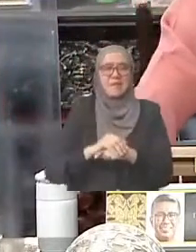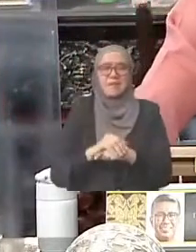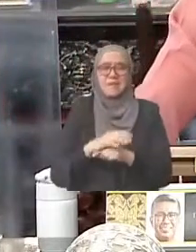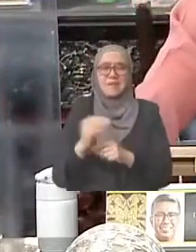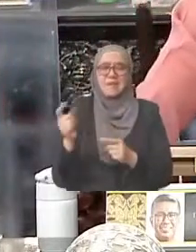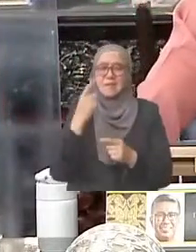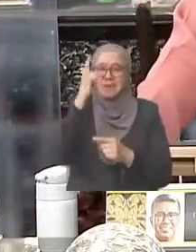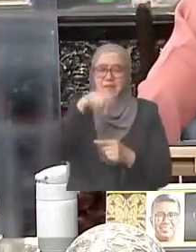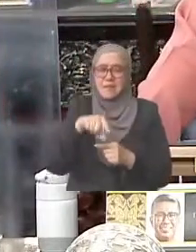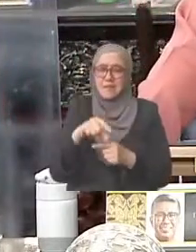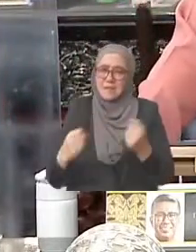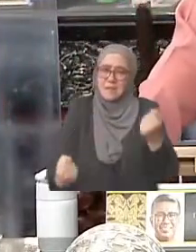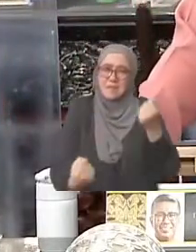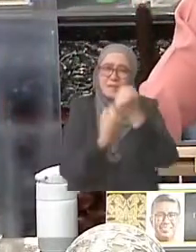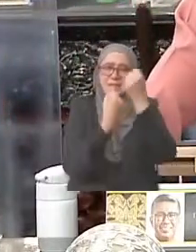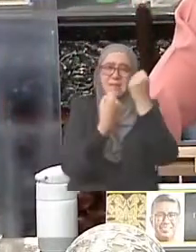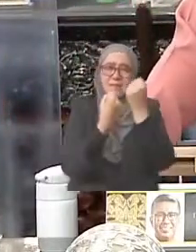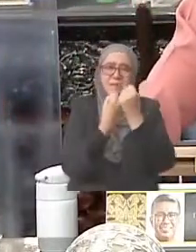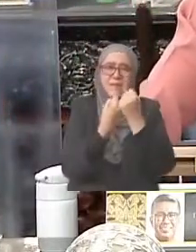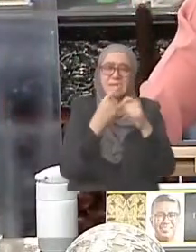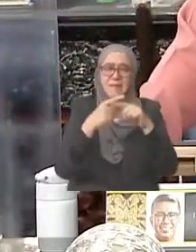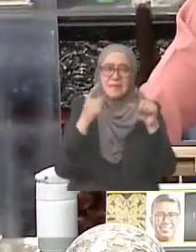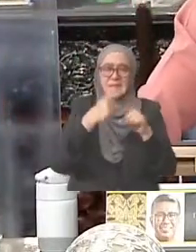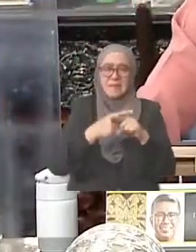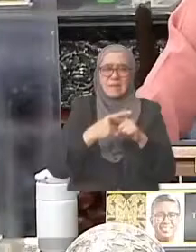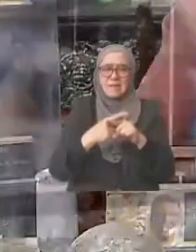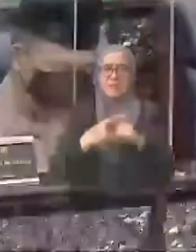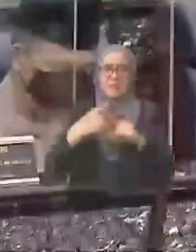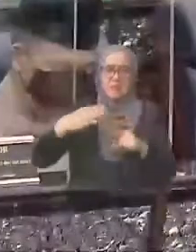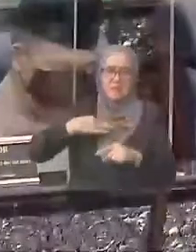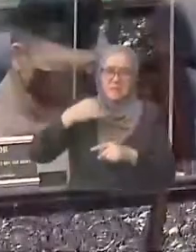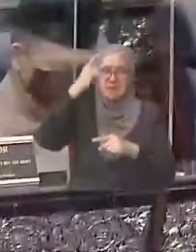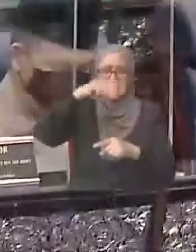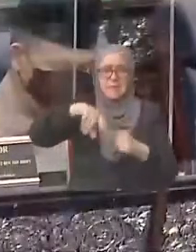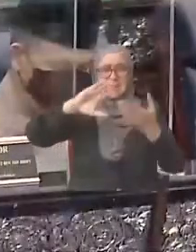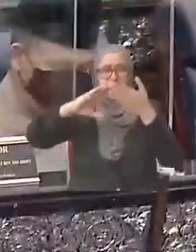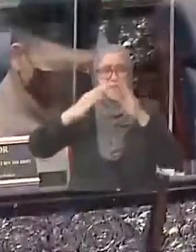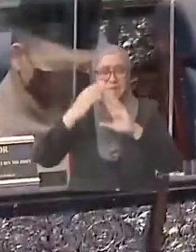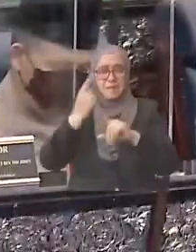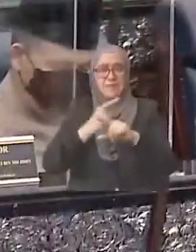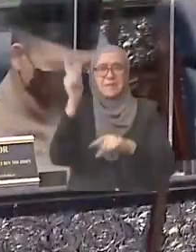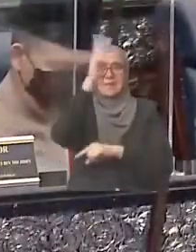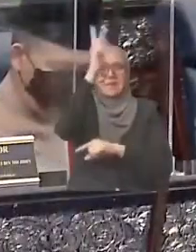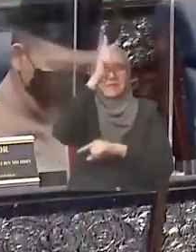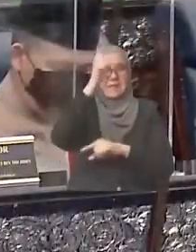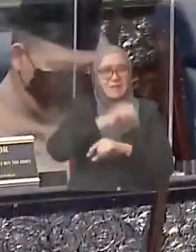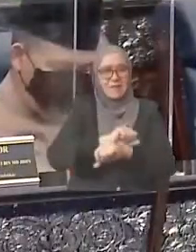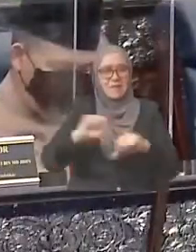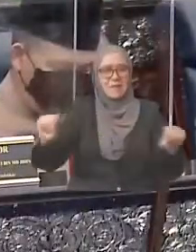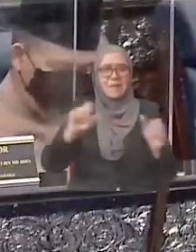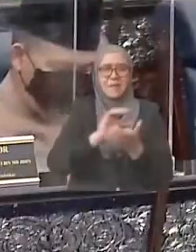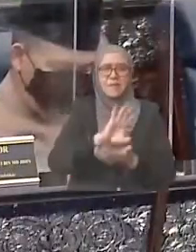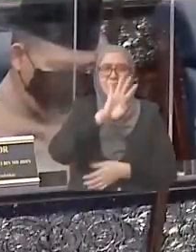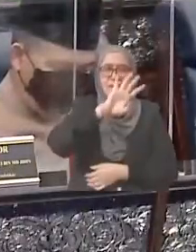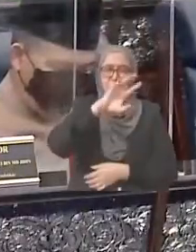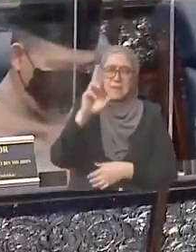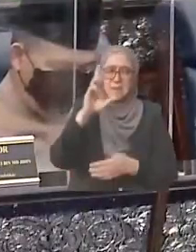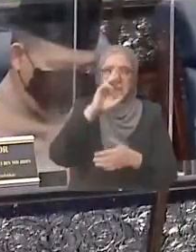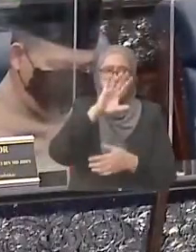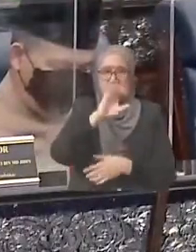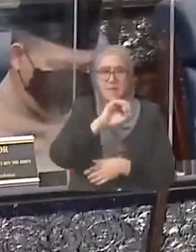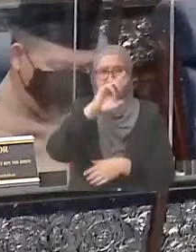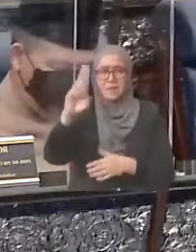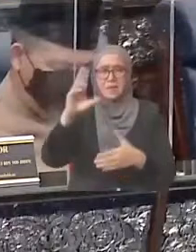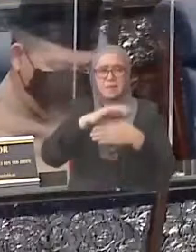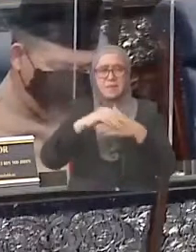diperingkat community kerajaan menjadikan Grant 6000 Ringgit untuk setiap kawasan Rukun Tetangga atau kiaty lebih 8000